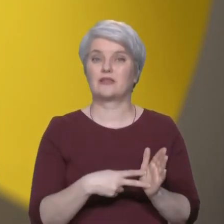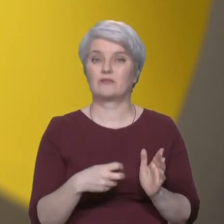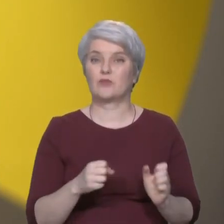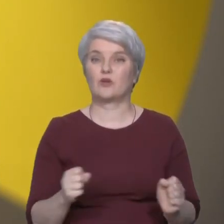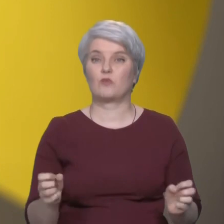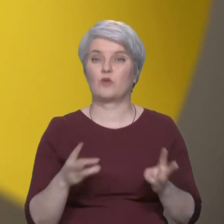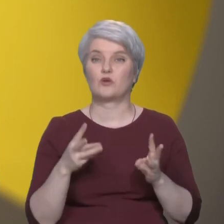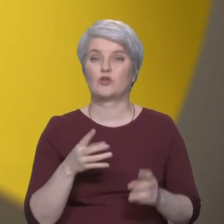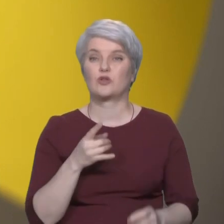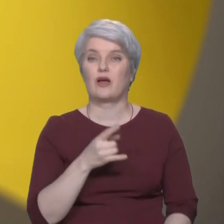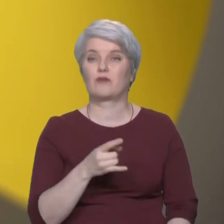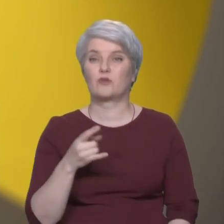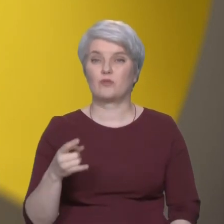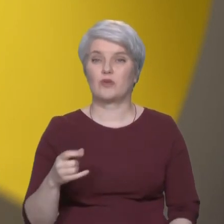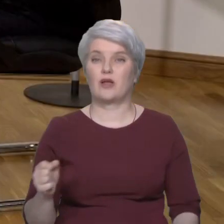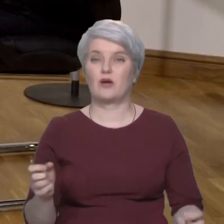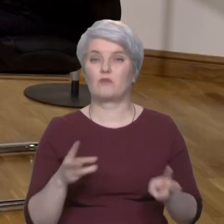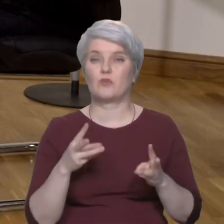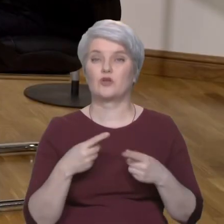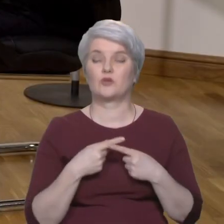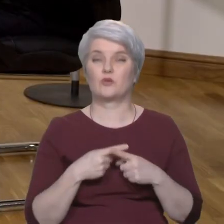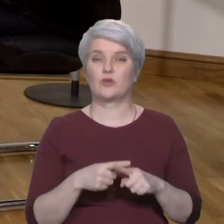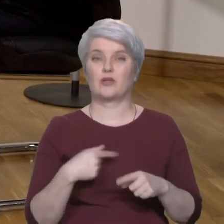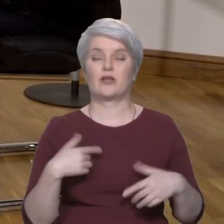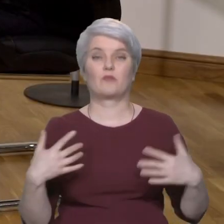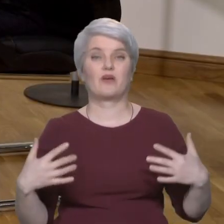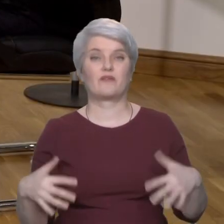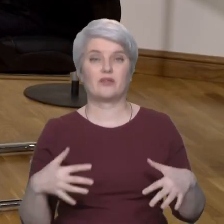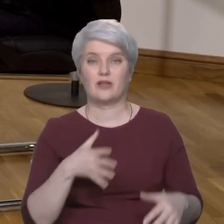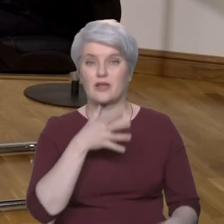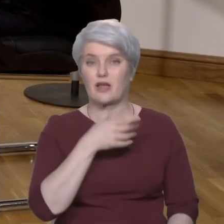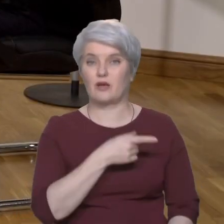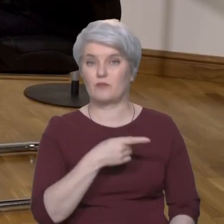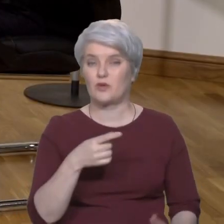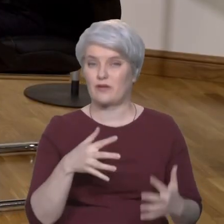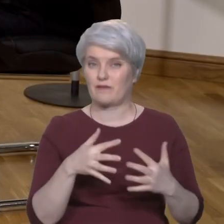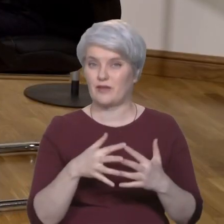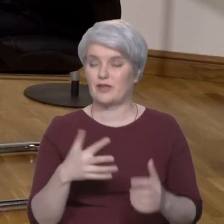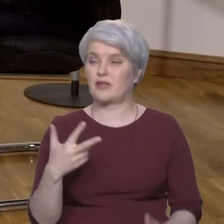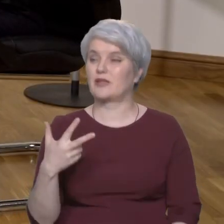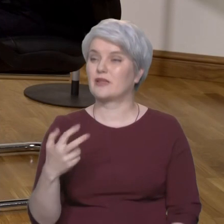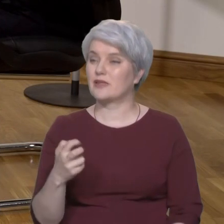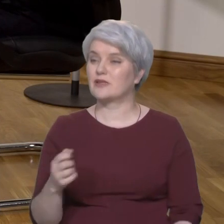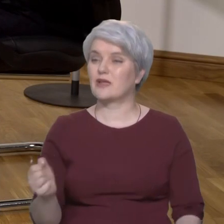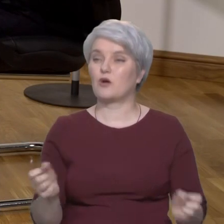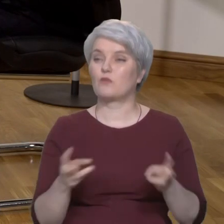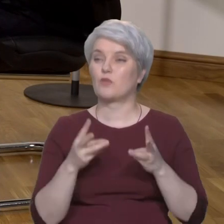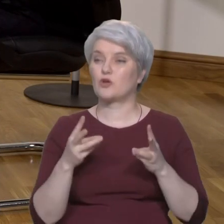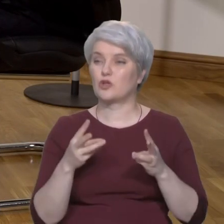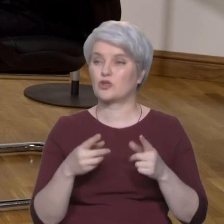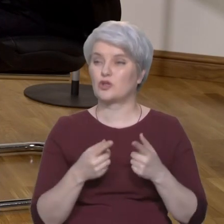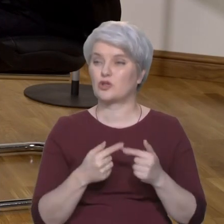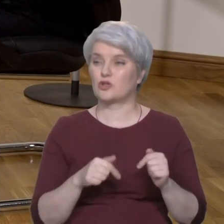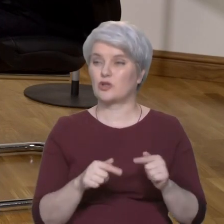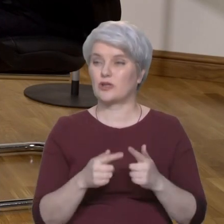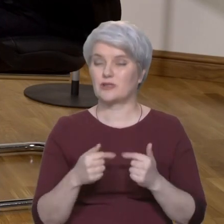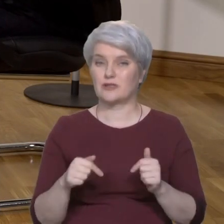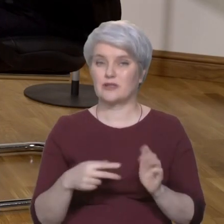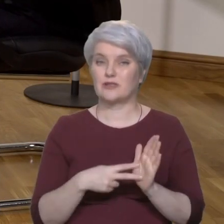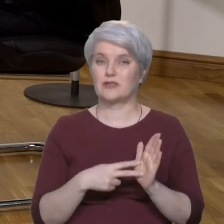автомобілів, пожежної техніки. Ми втратили за період війни більше 300 пожежних частин та більше